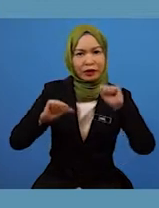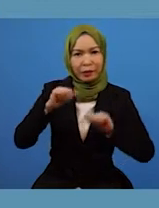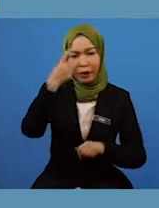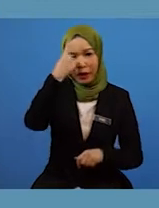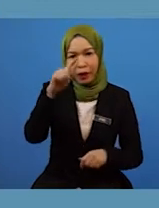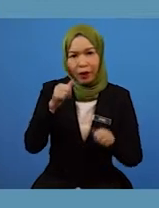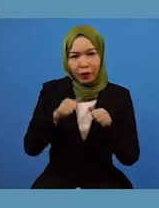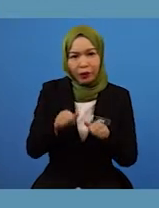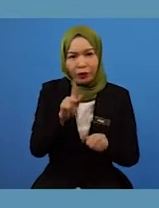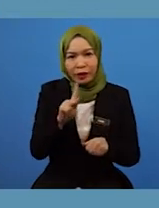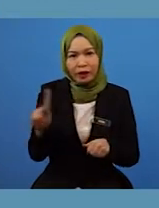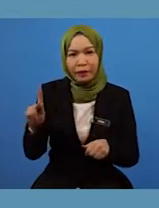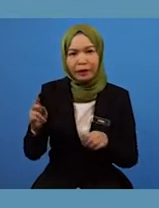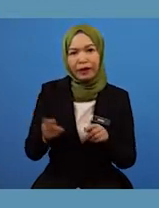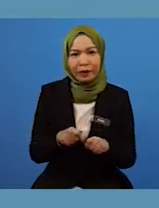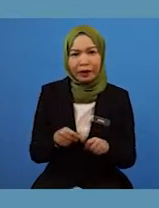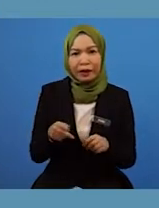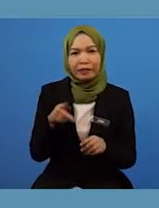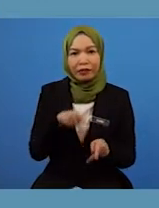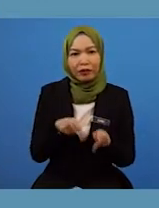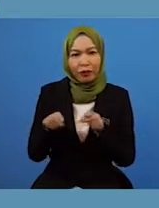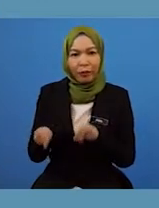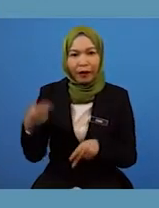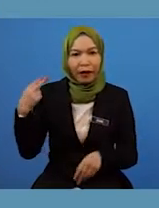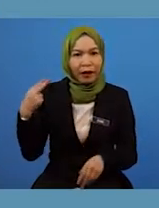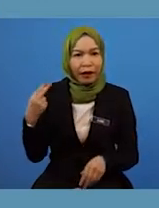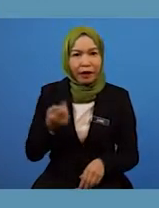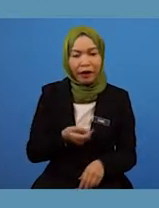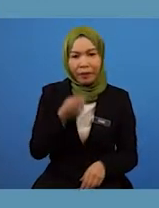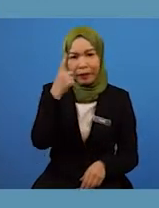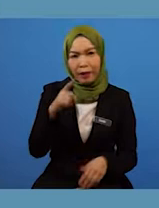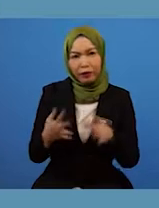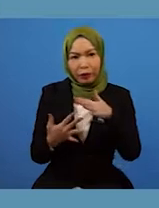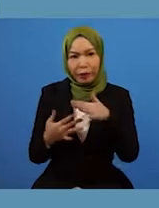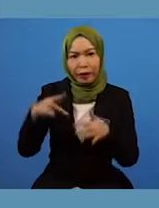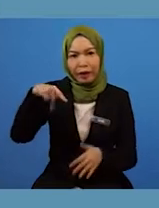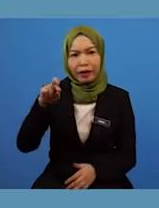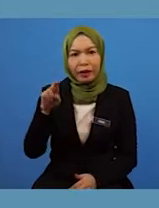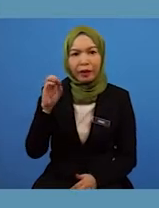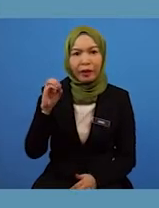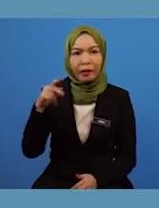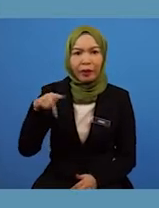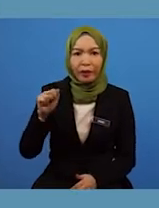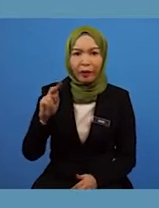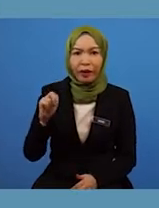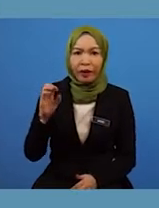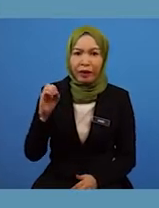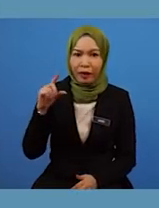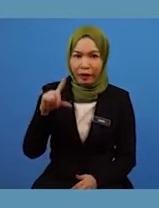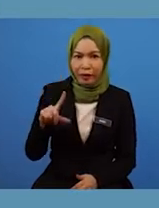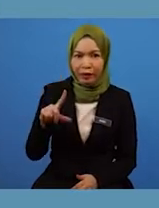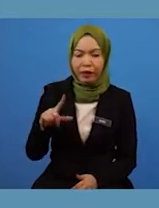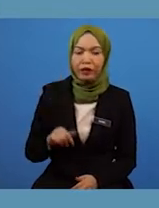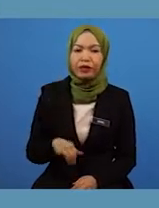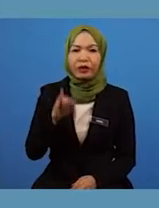untuk menentukan perubahan haba bagi pembakaran propanol. Isi padu air dalam